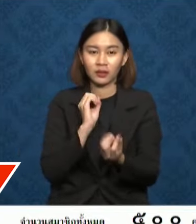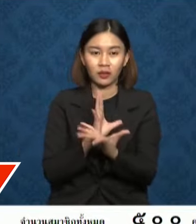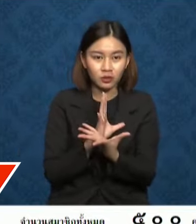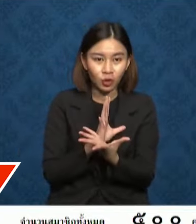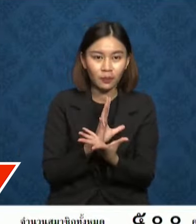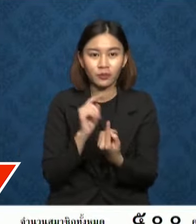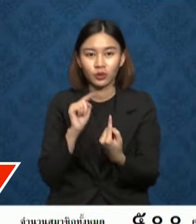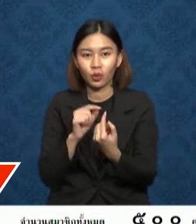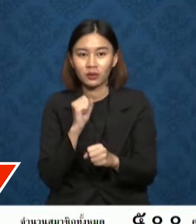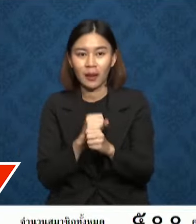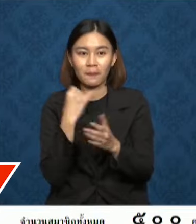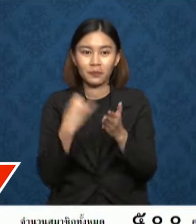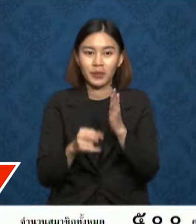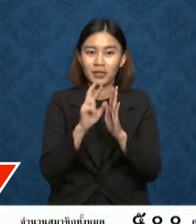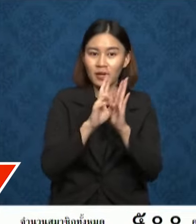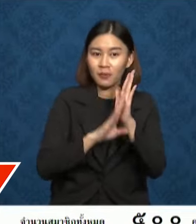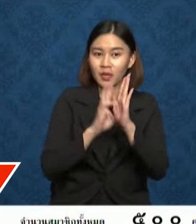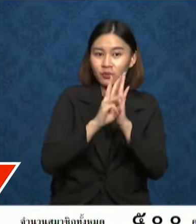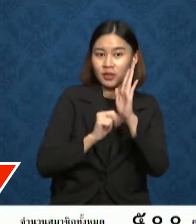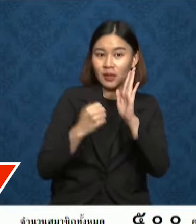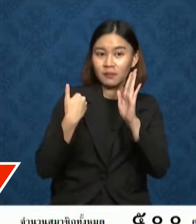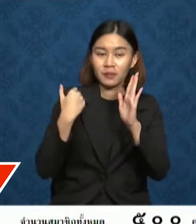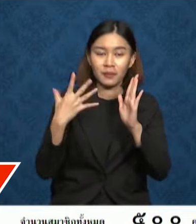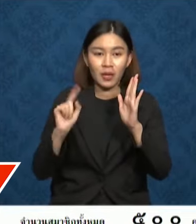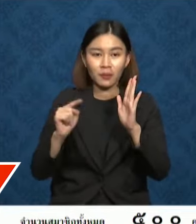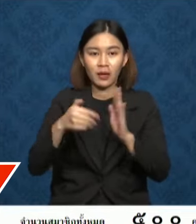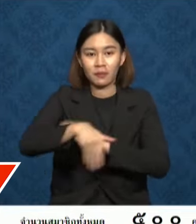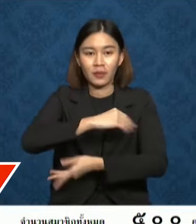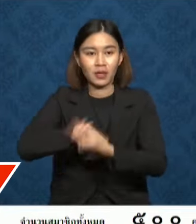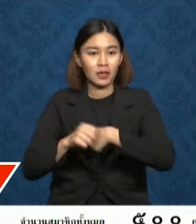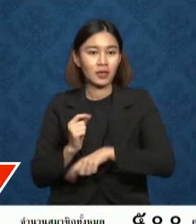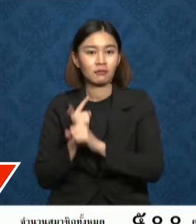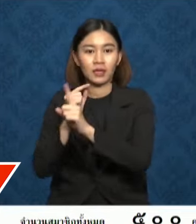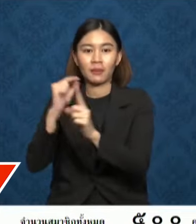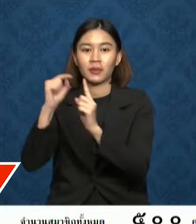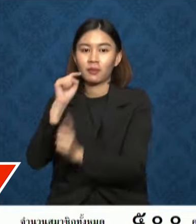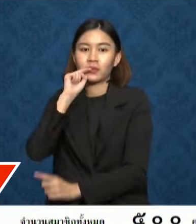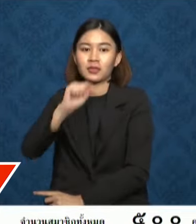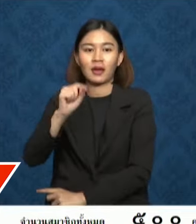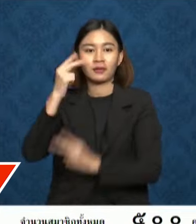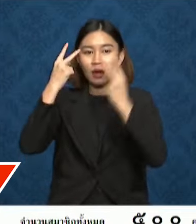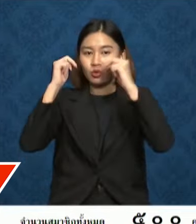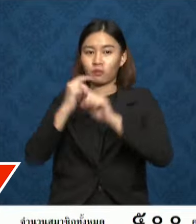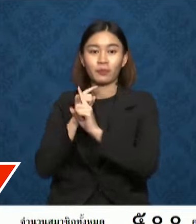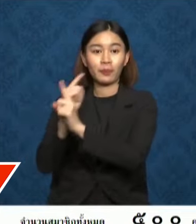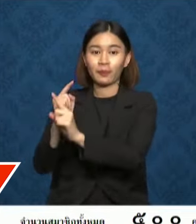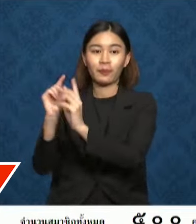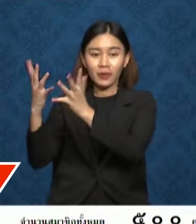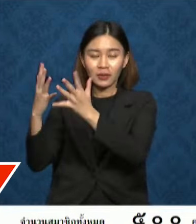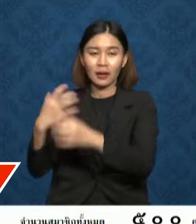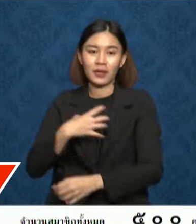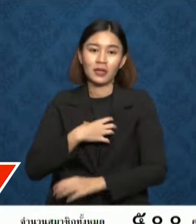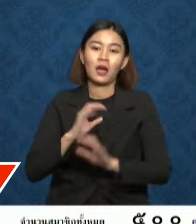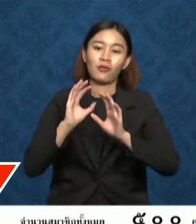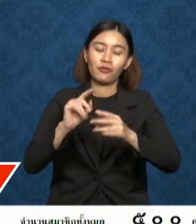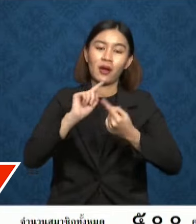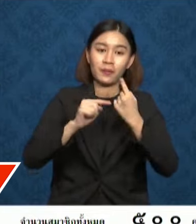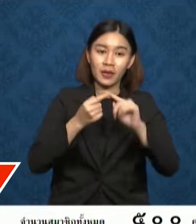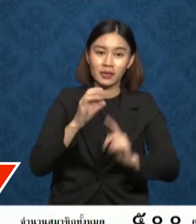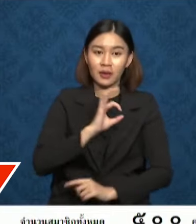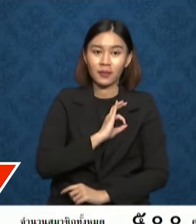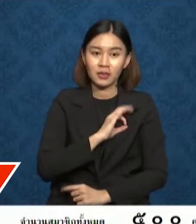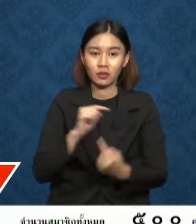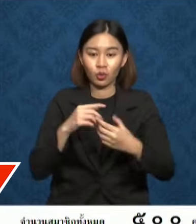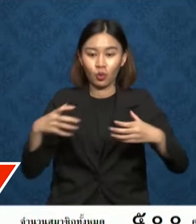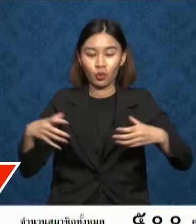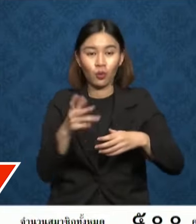นเรื่การทักผิดระเบียบวินในหรอไม่ที่ไม่ปฏิบติตามข้อสัการ viveองท่าน powderedภกฤ ans่องจ działa is สาชิกษีมา